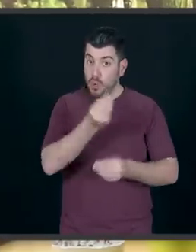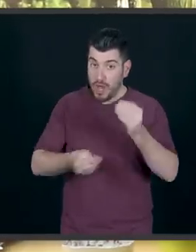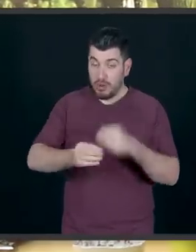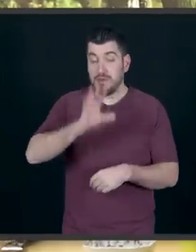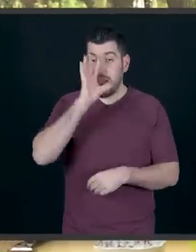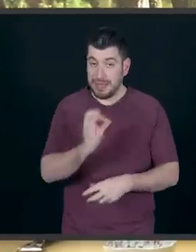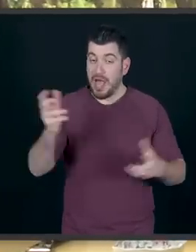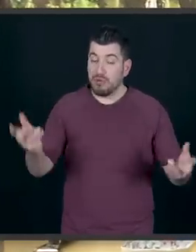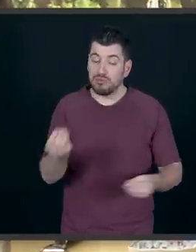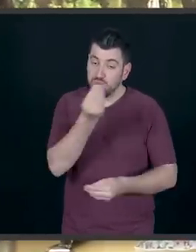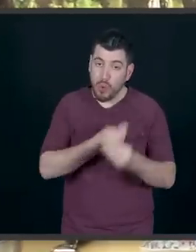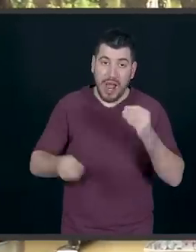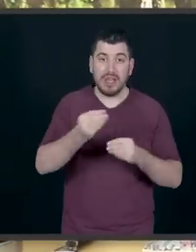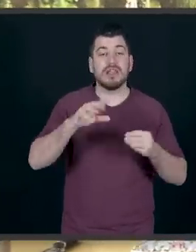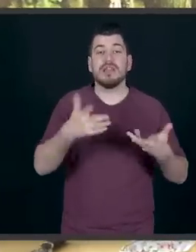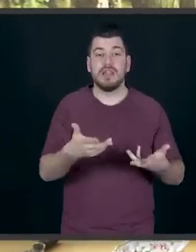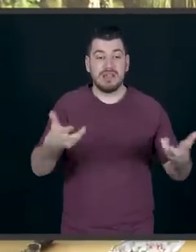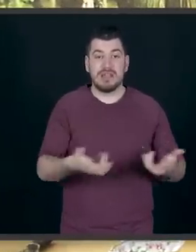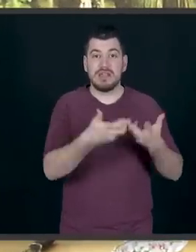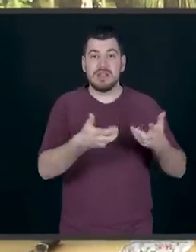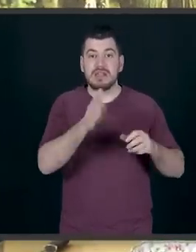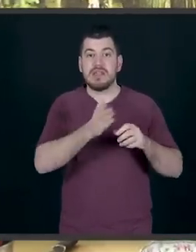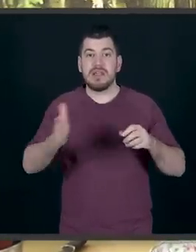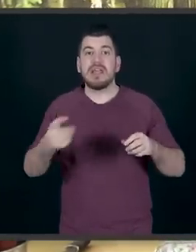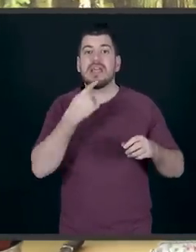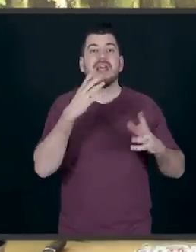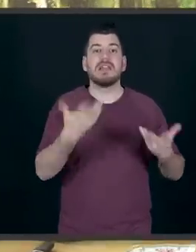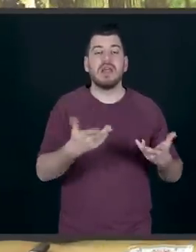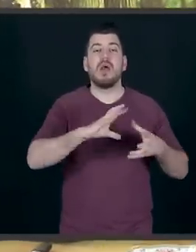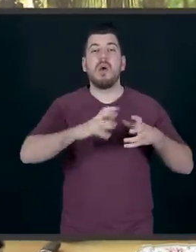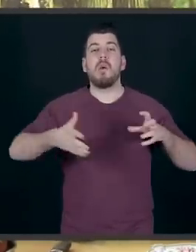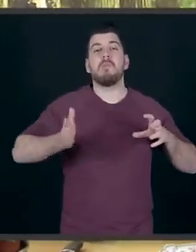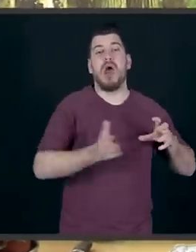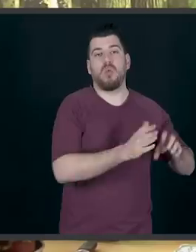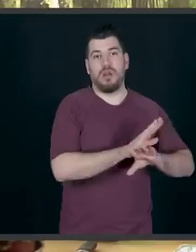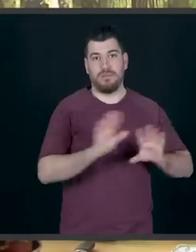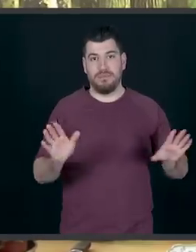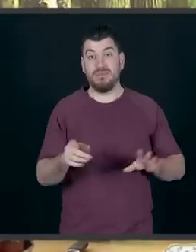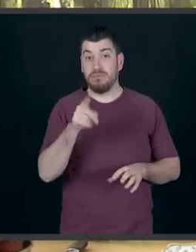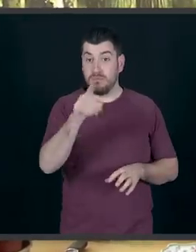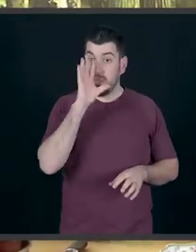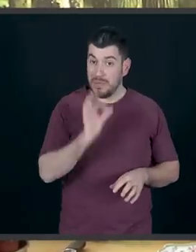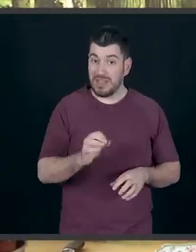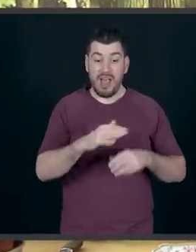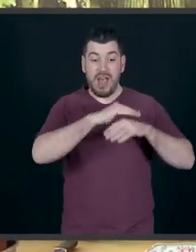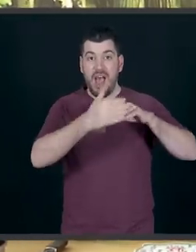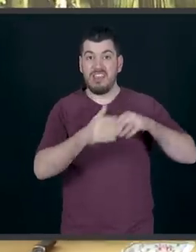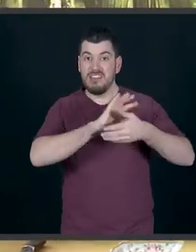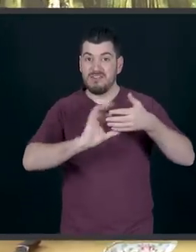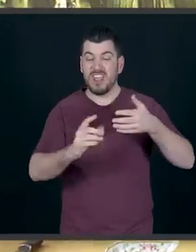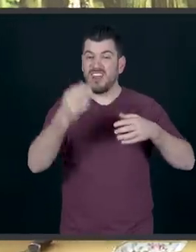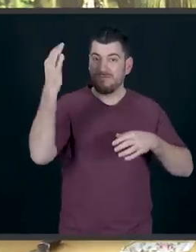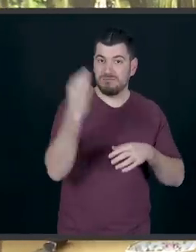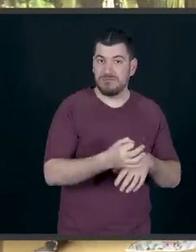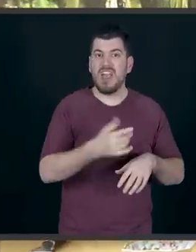ειλικρινά, σαλατικό για να κάνουμε μία Caesar είναι το iceberg, το μαρούλι. Γιατί έχει μία πολύ τραγανή υφή,